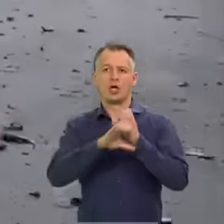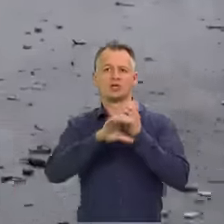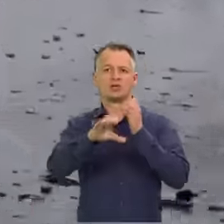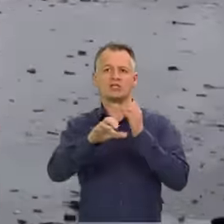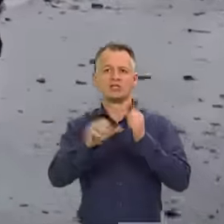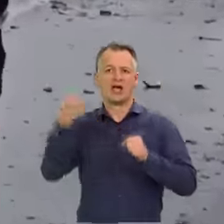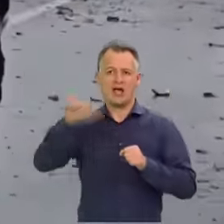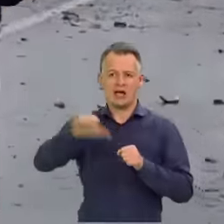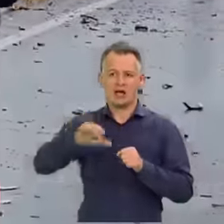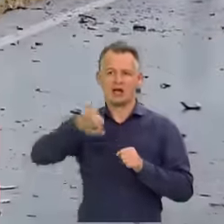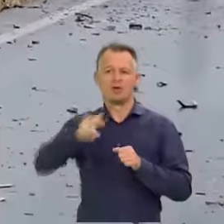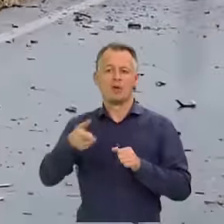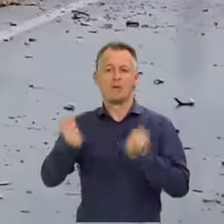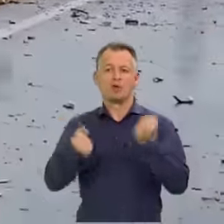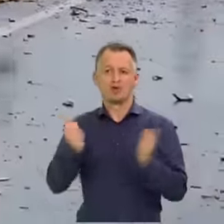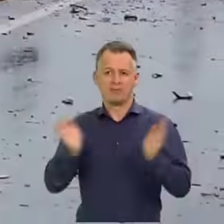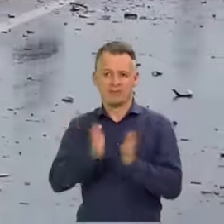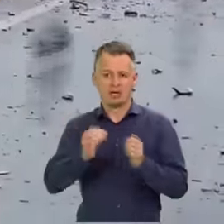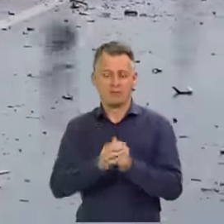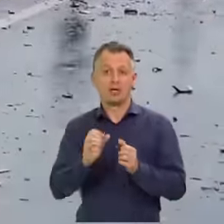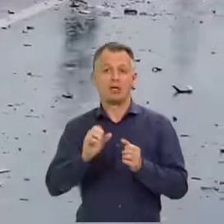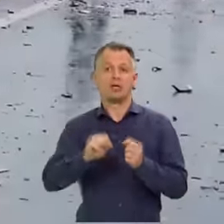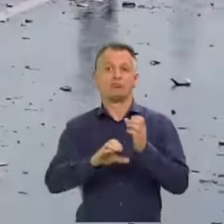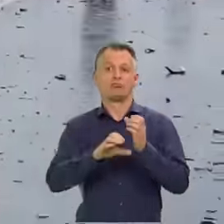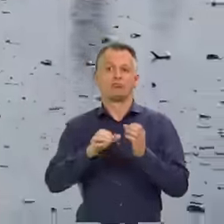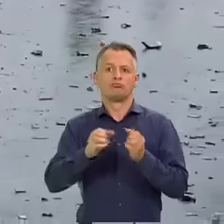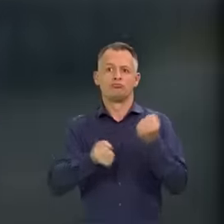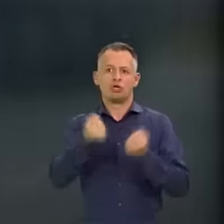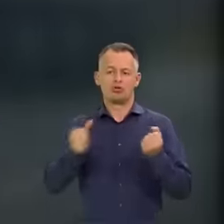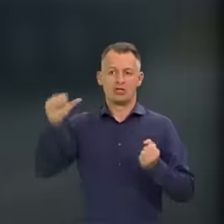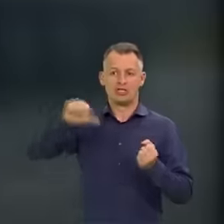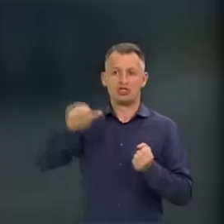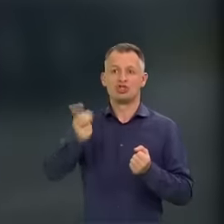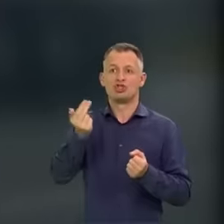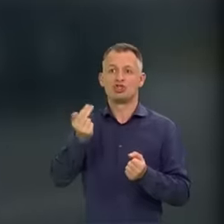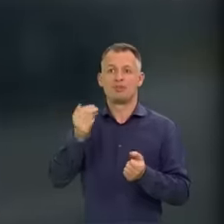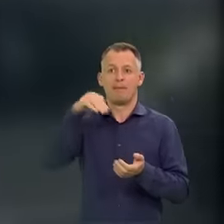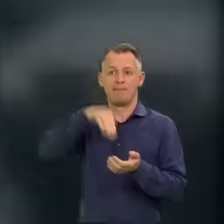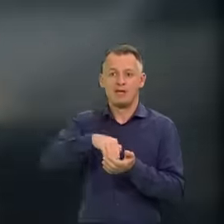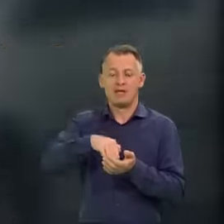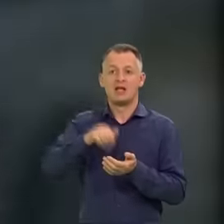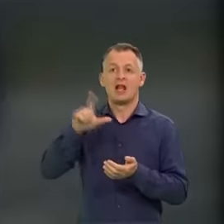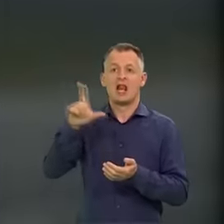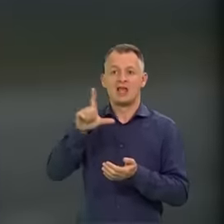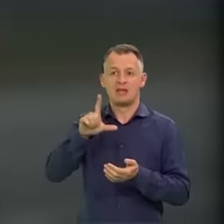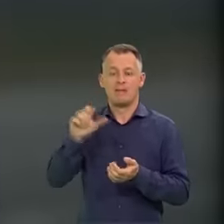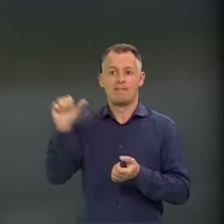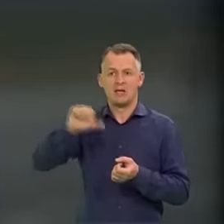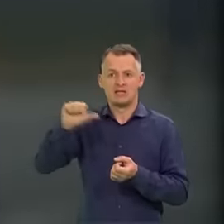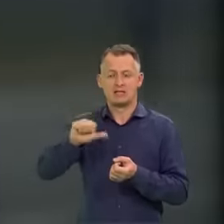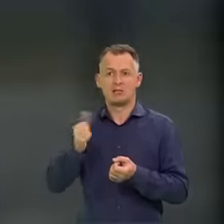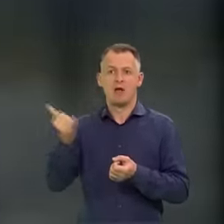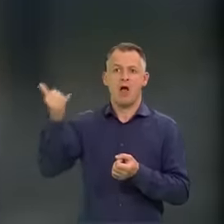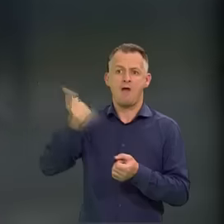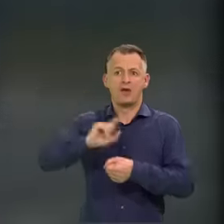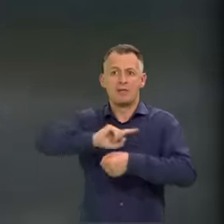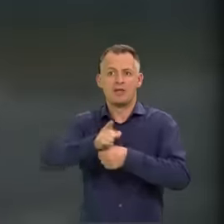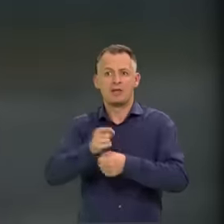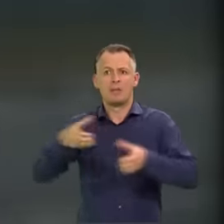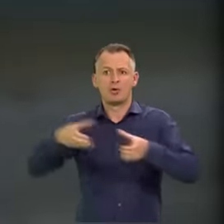un autoturism. În cisternă erau aproximativ 15.000 de litri de benzină. La fața locului s-au deplasat imediat mai multe unități